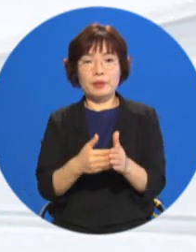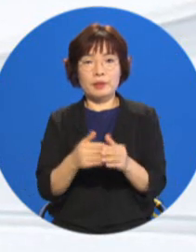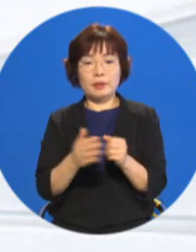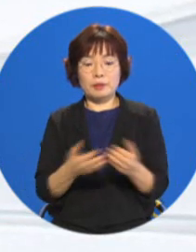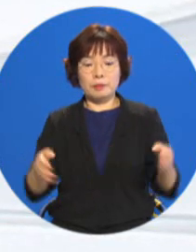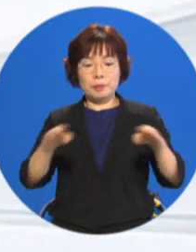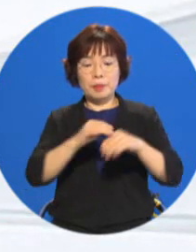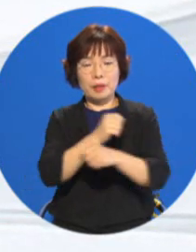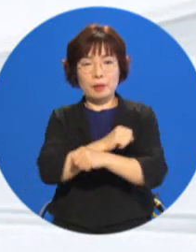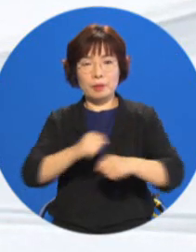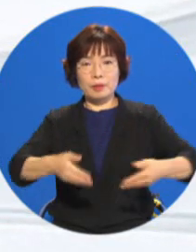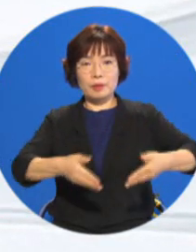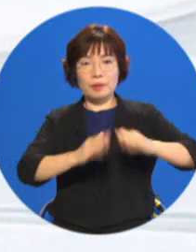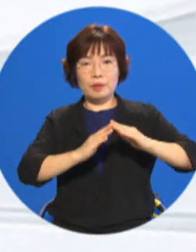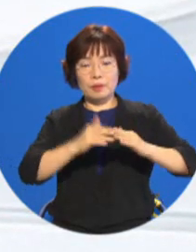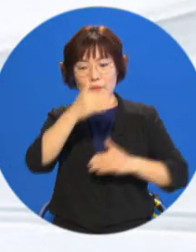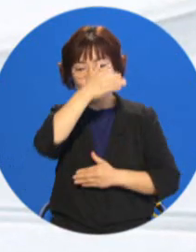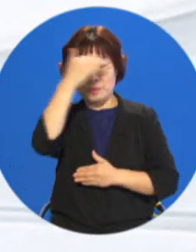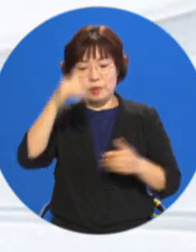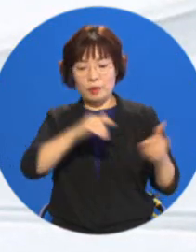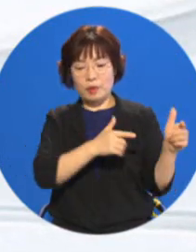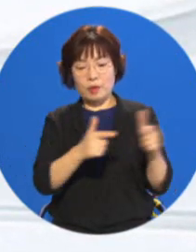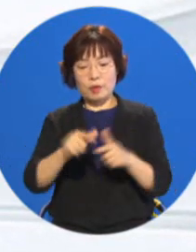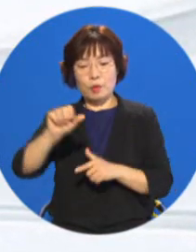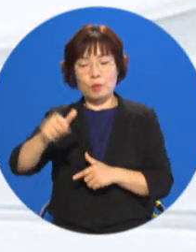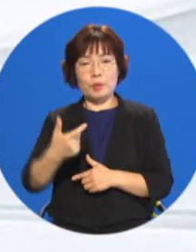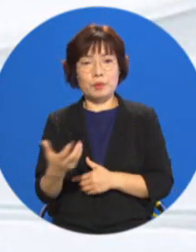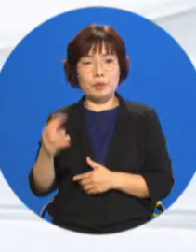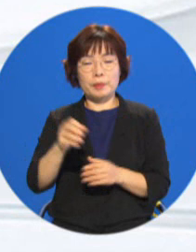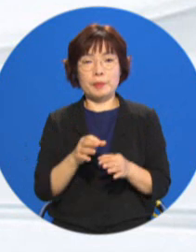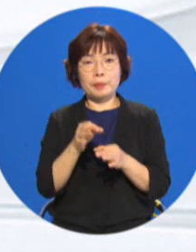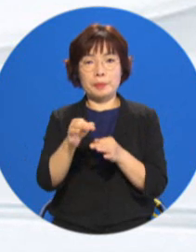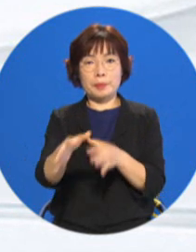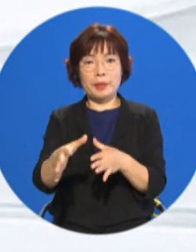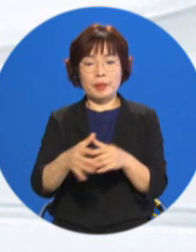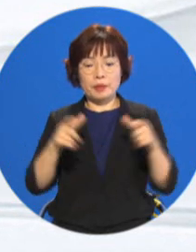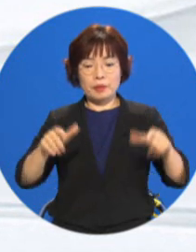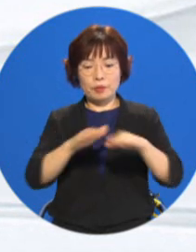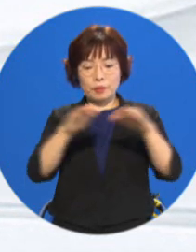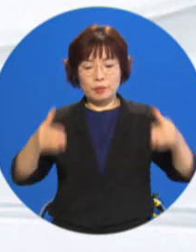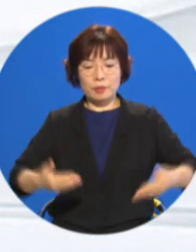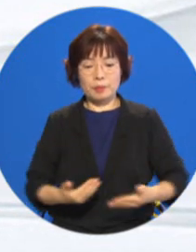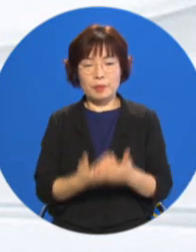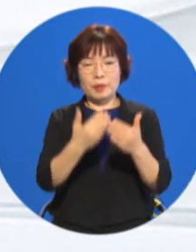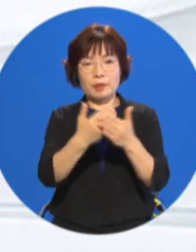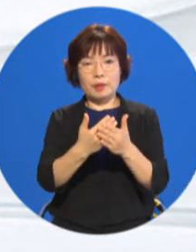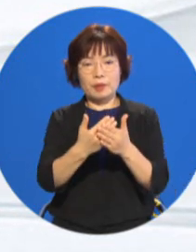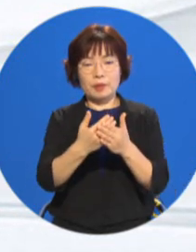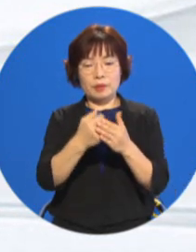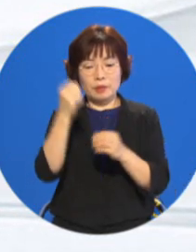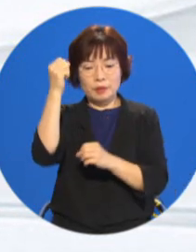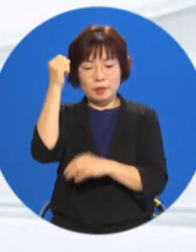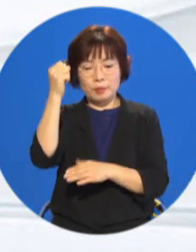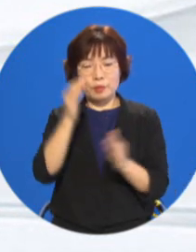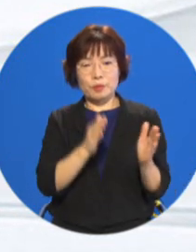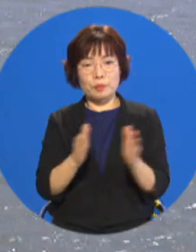시설 확충은 물론 경관 개선 등에 560여억 원이 투입되면서 지역 균형 발전에 틀이 갖춰질지도